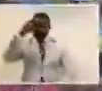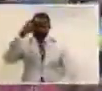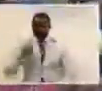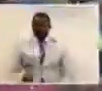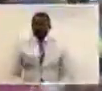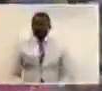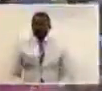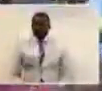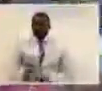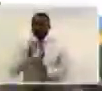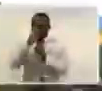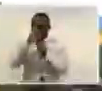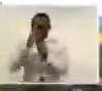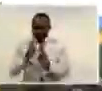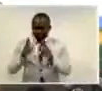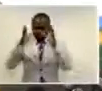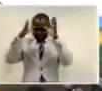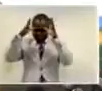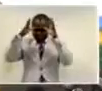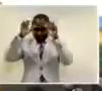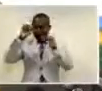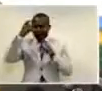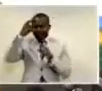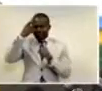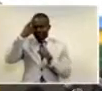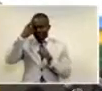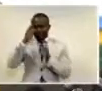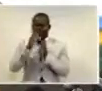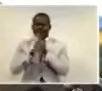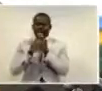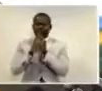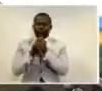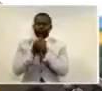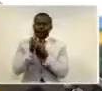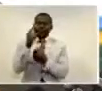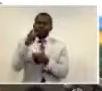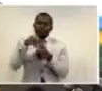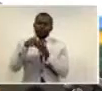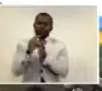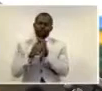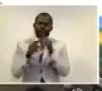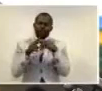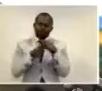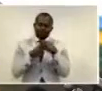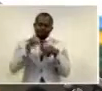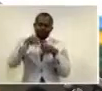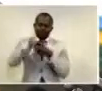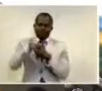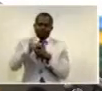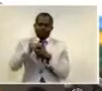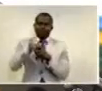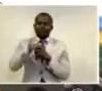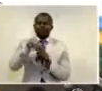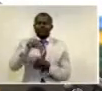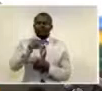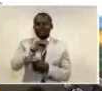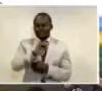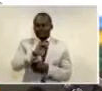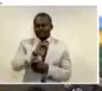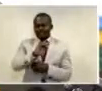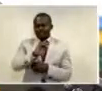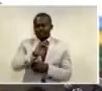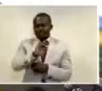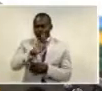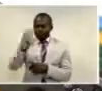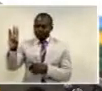Nyakubahwa Perezida wa Repubulika, akarere ka Rubavu ni kamwe mu turere turindwi tugize intara y'Iburengerazuba, gafite ubuso